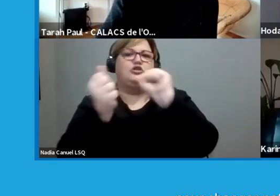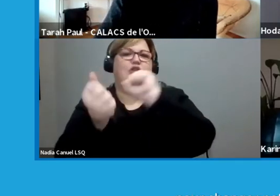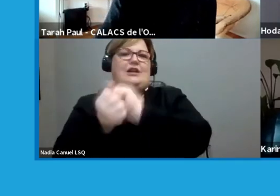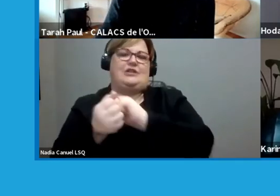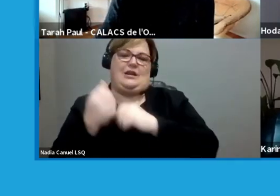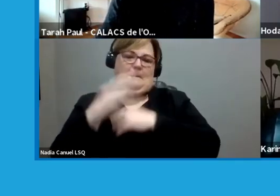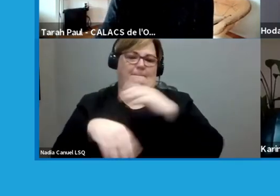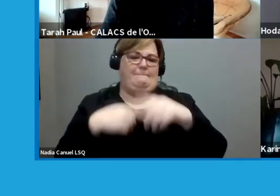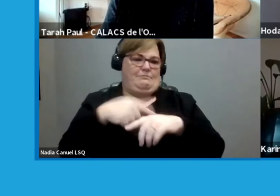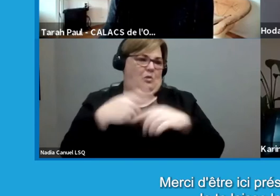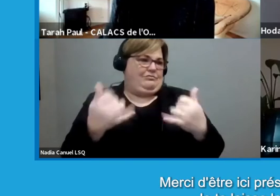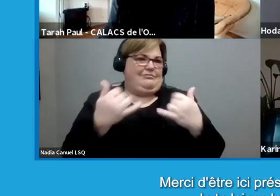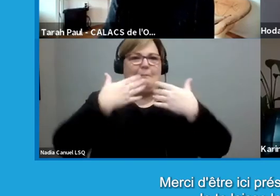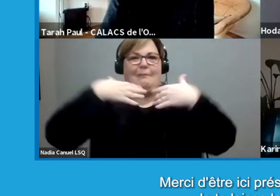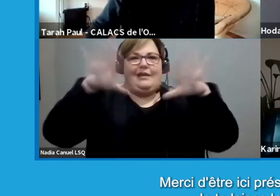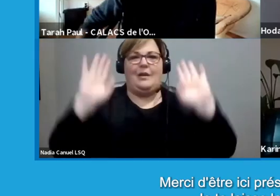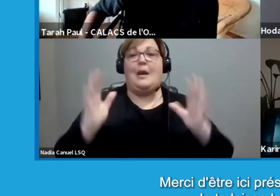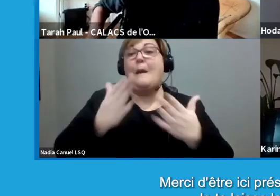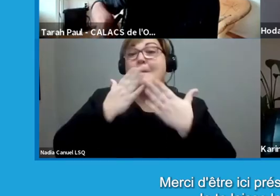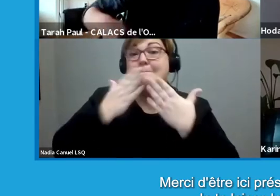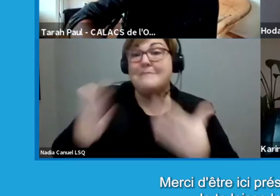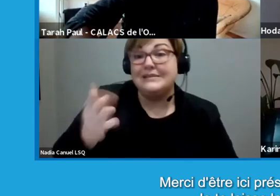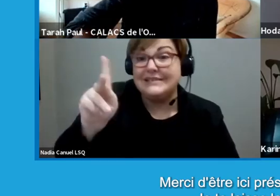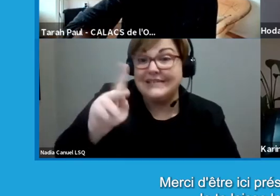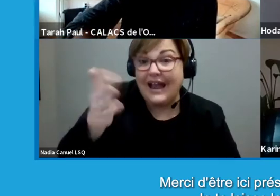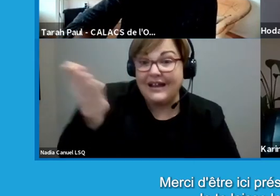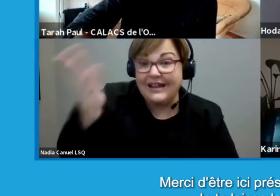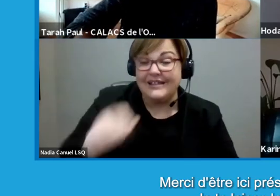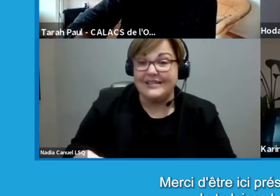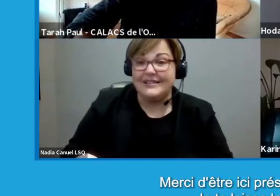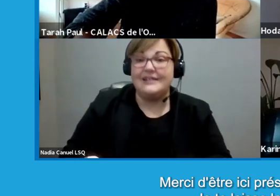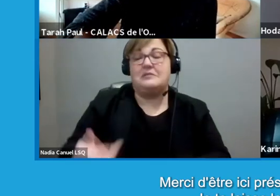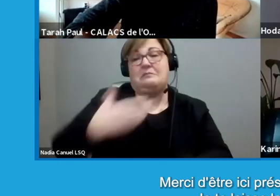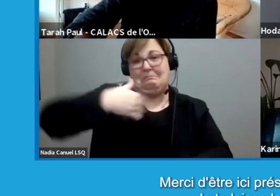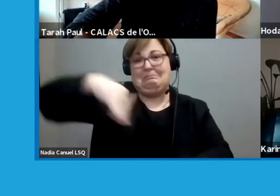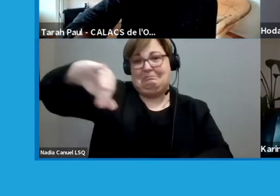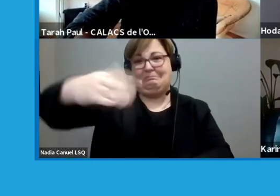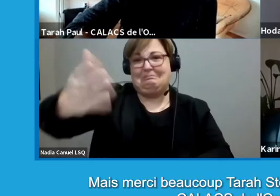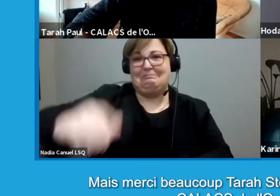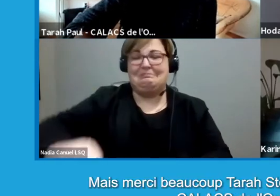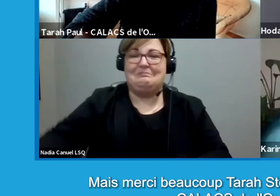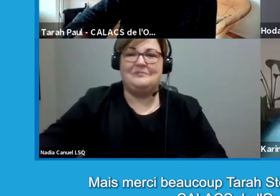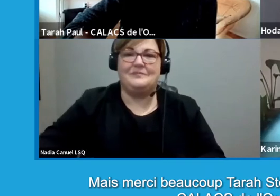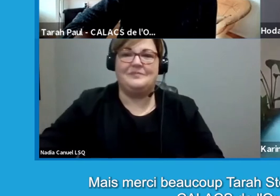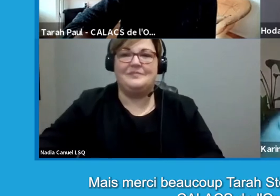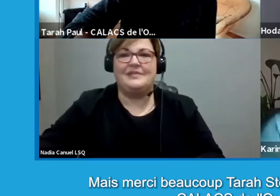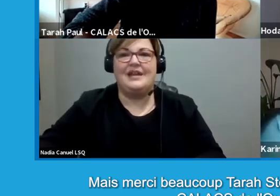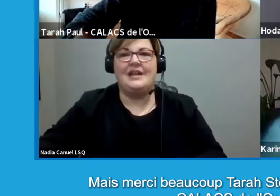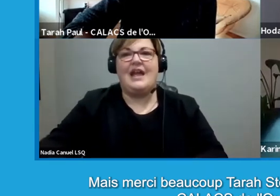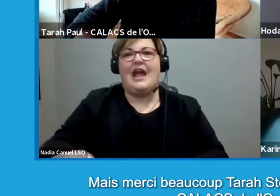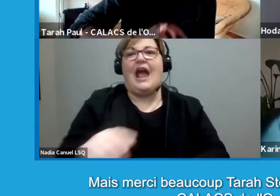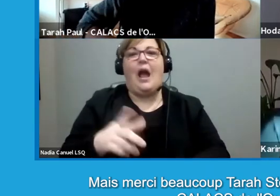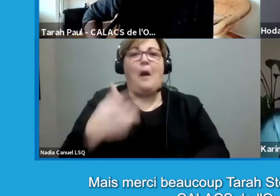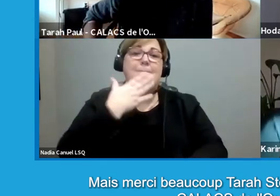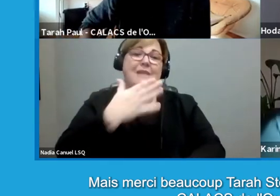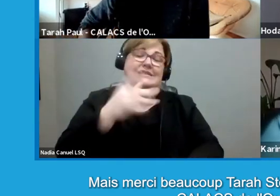monde. Donc, merci d'être ici présente, Karine. Je te laisse la parole. Bien, merci beaucoup, Tara,